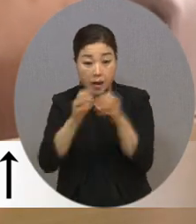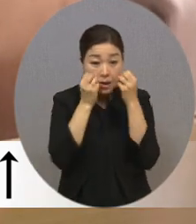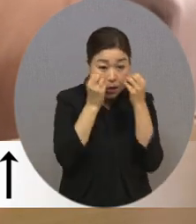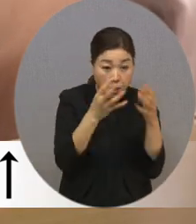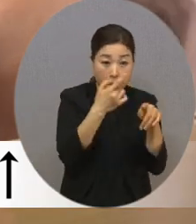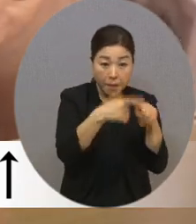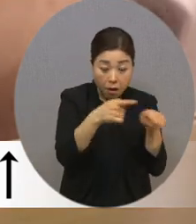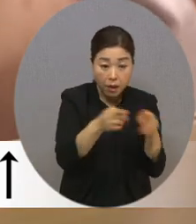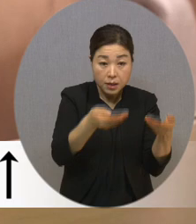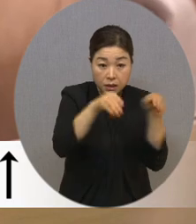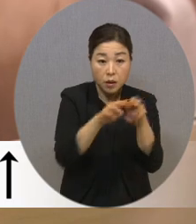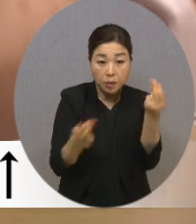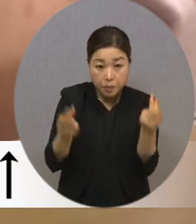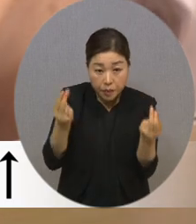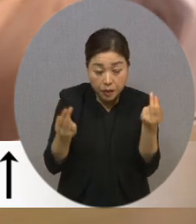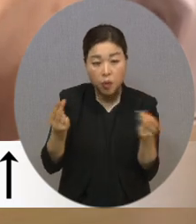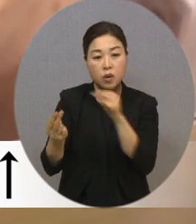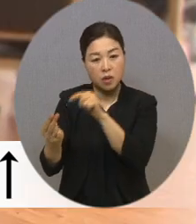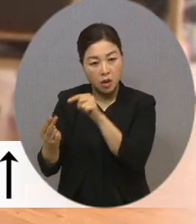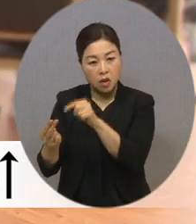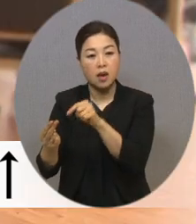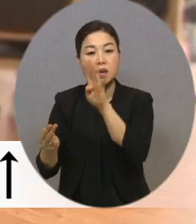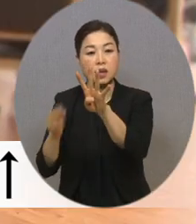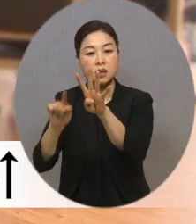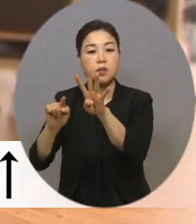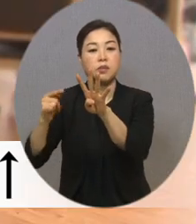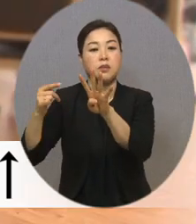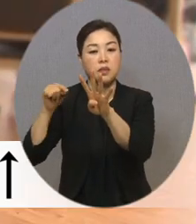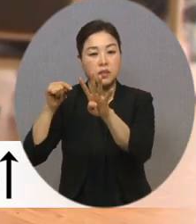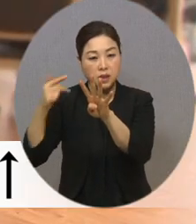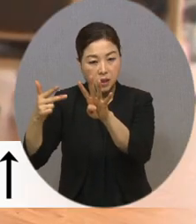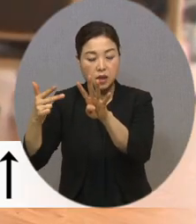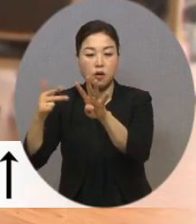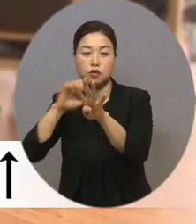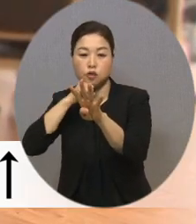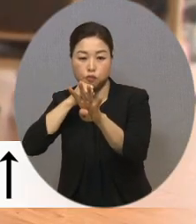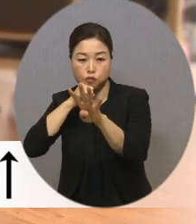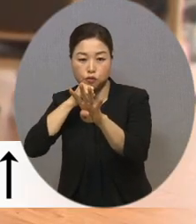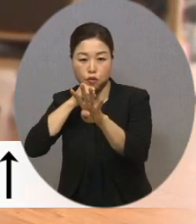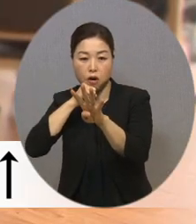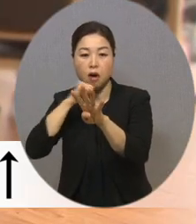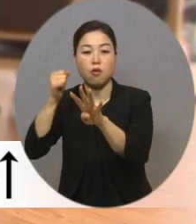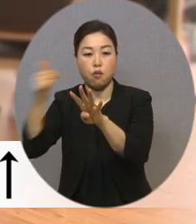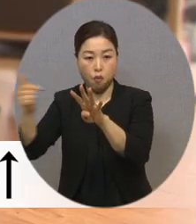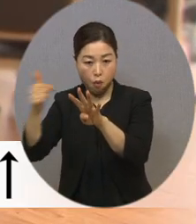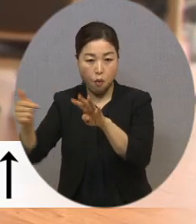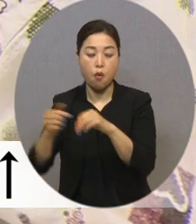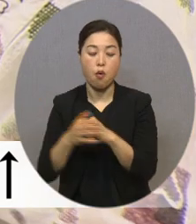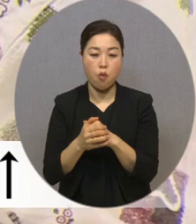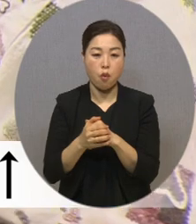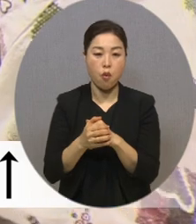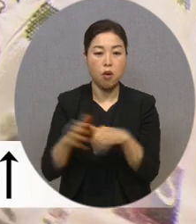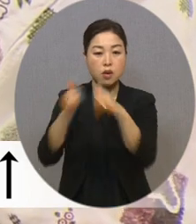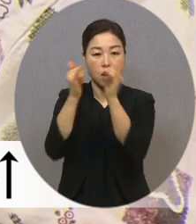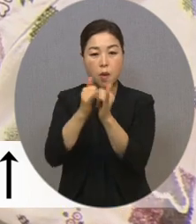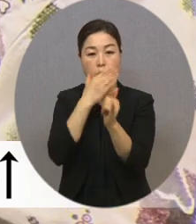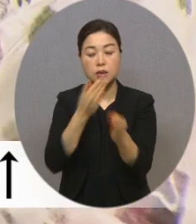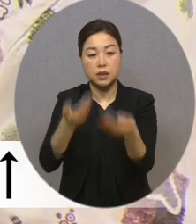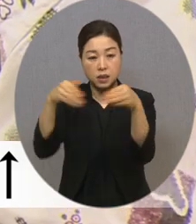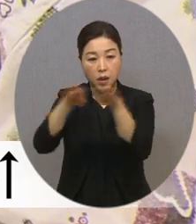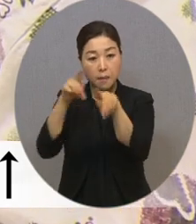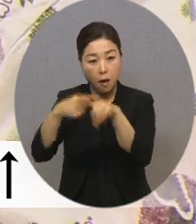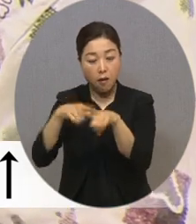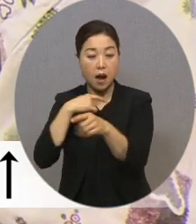평가시설 대비 평균 점수가 4.7점 높았고 모든 유형에서 같은 결과를 나타내 사회복지시설 평가